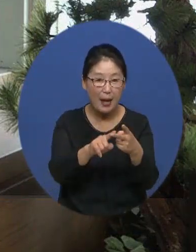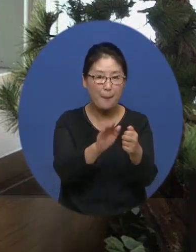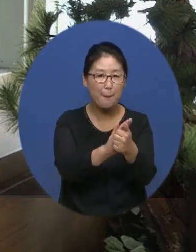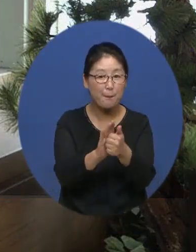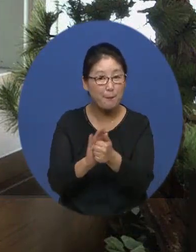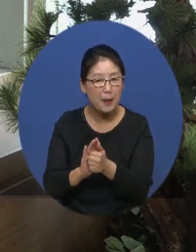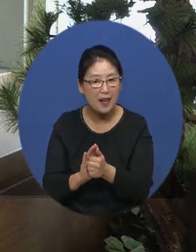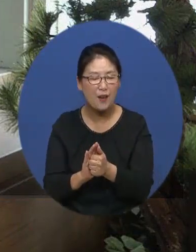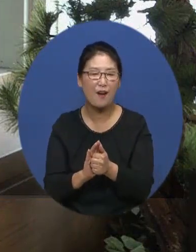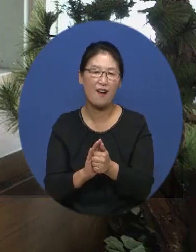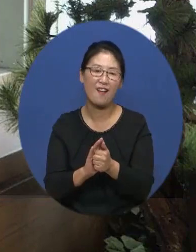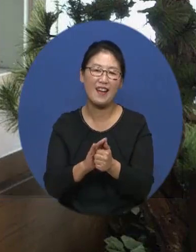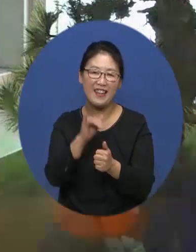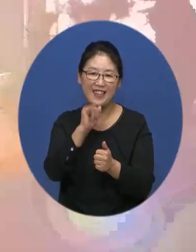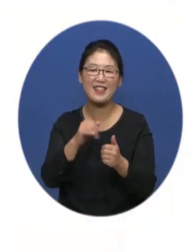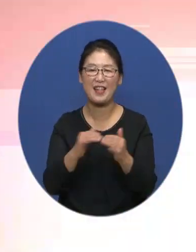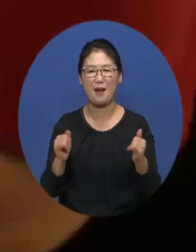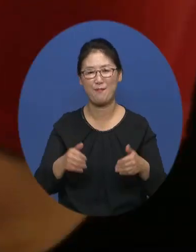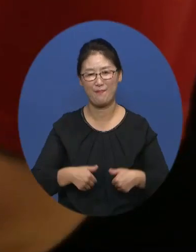직원들이 저희는 필요합니다.